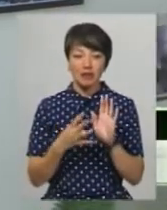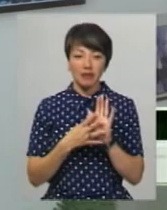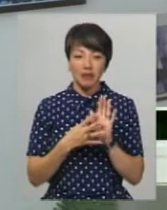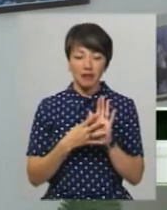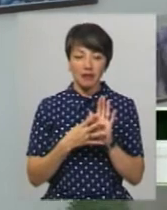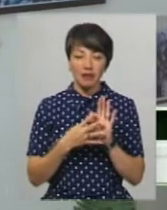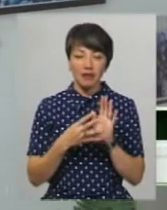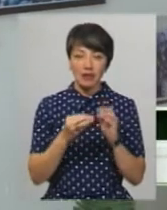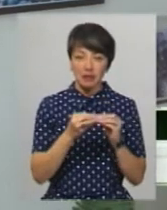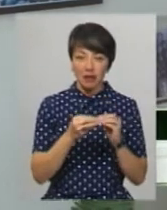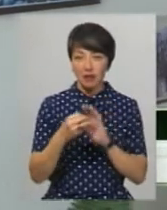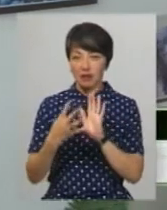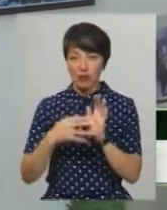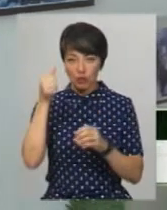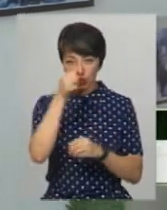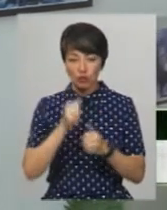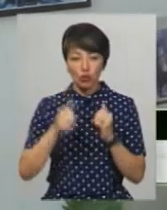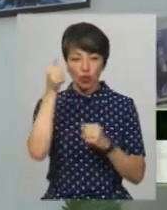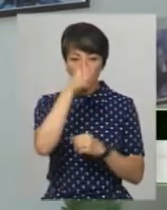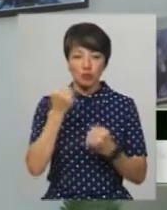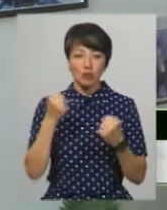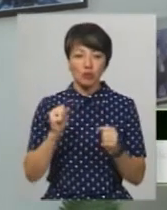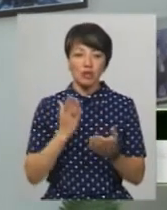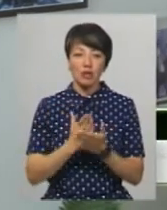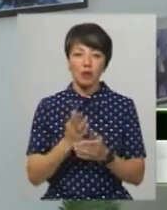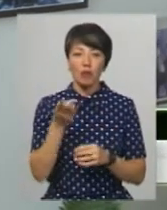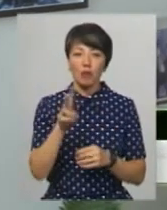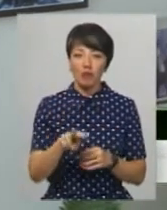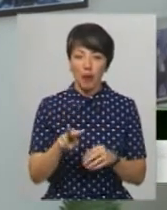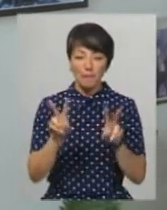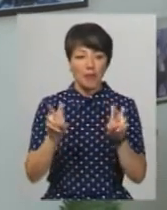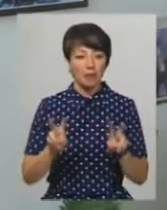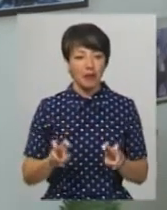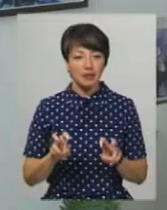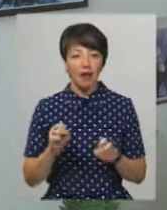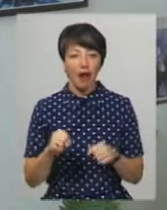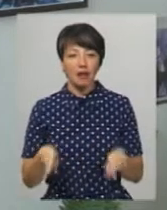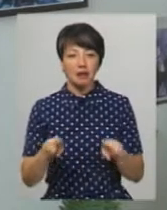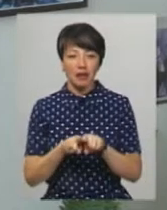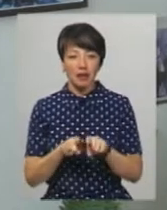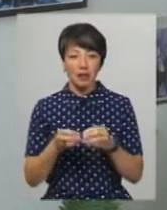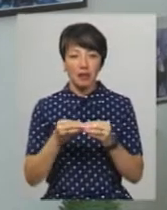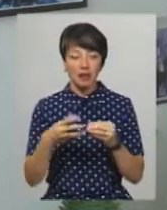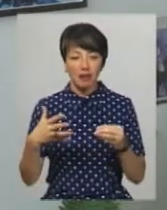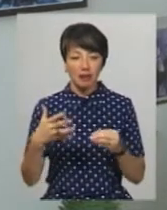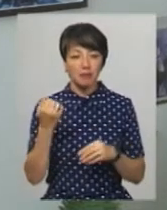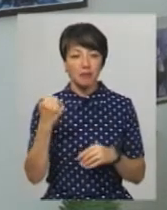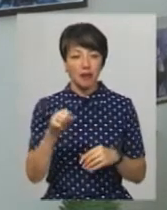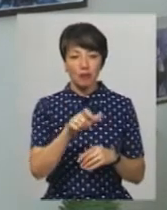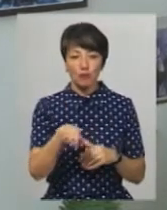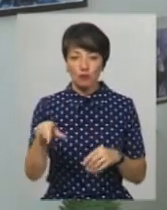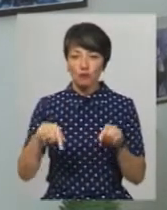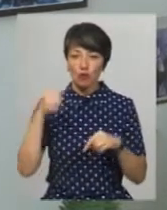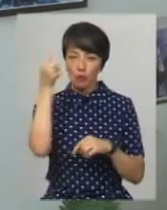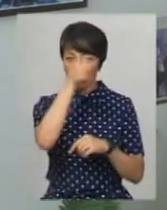10-19 років у нас щорічні є переможці. Є навіть по два предмети, але таких 15 переможців. І в